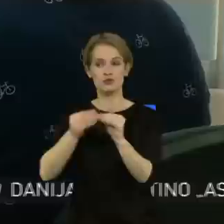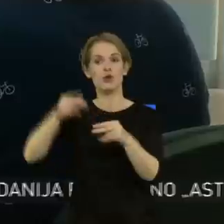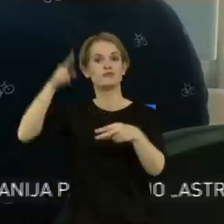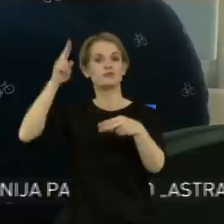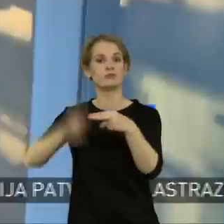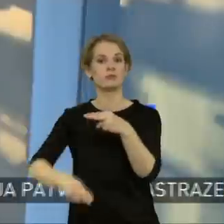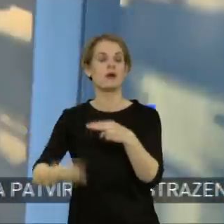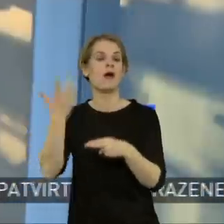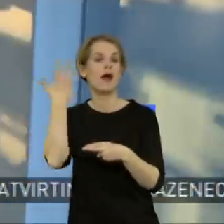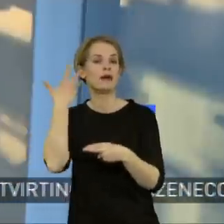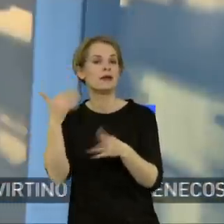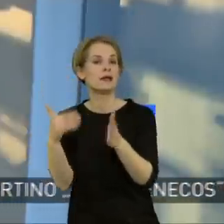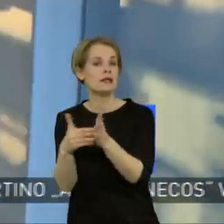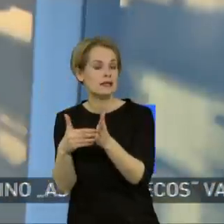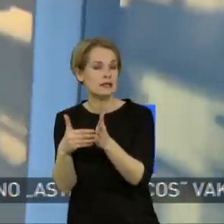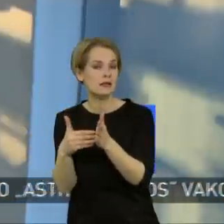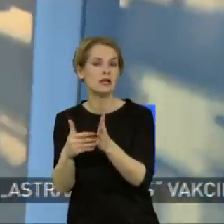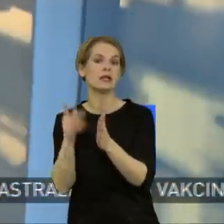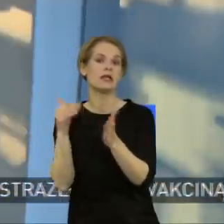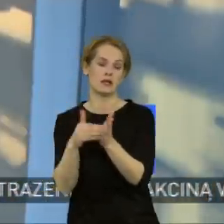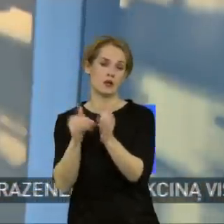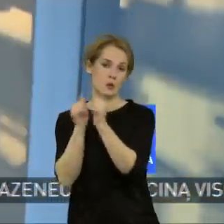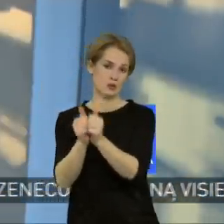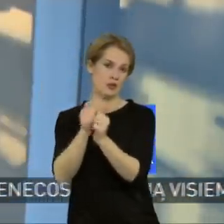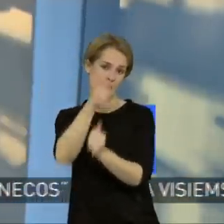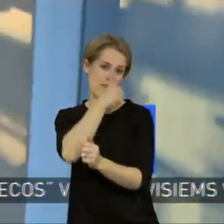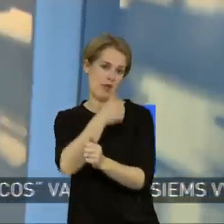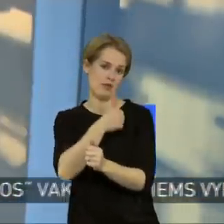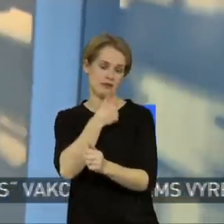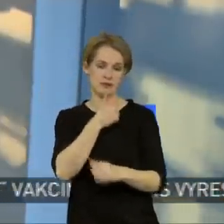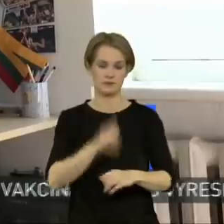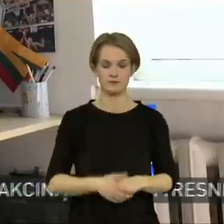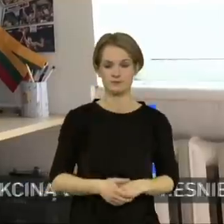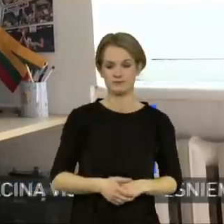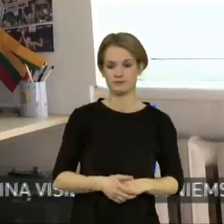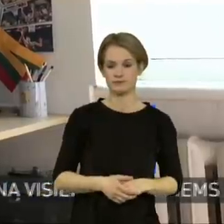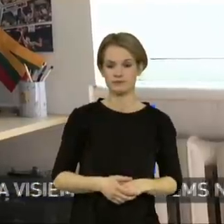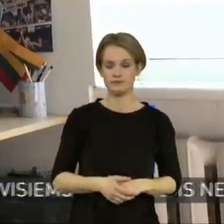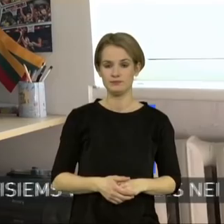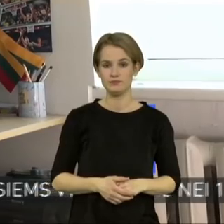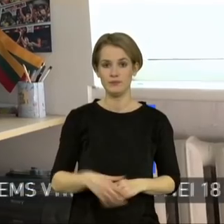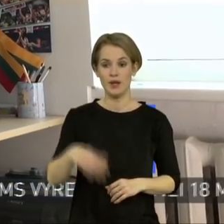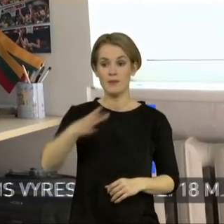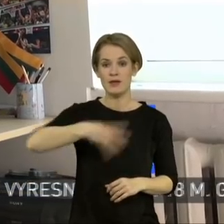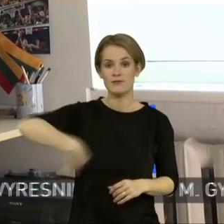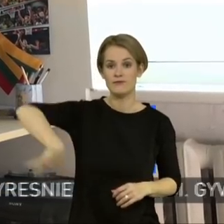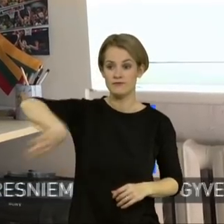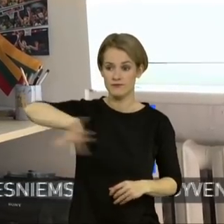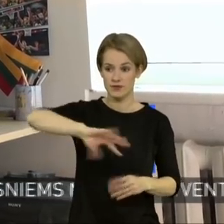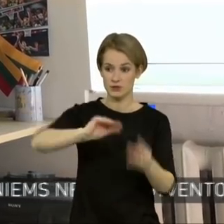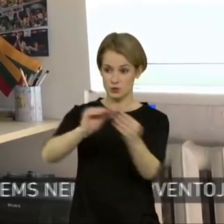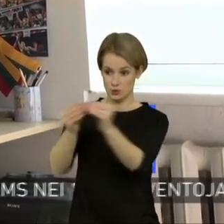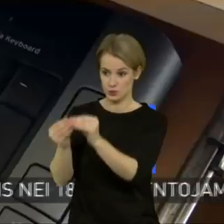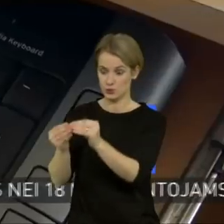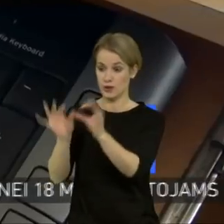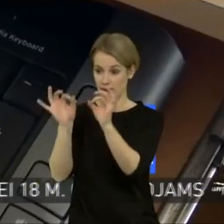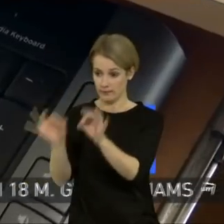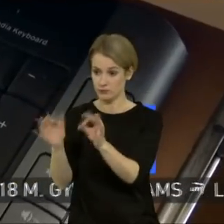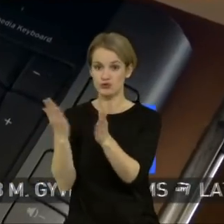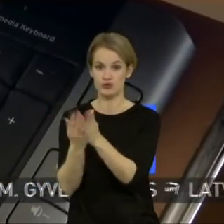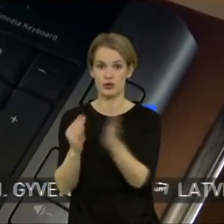pradžios. Trauksime tuos dalykus, dėl kurių visi sutarė. O jeigu yra kažkokie prieštaravimai, tai čia